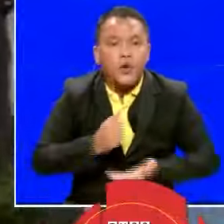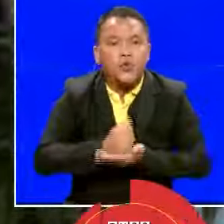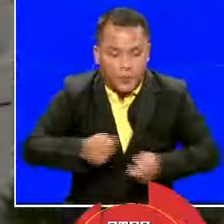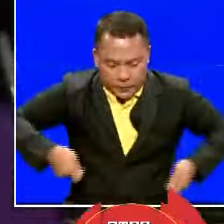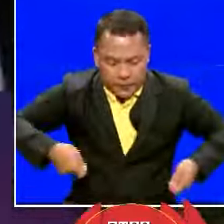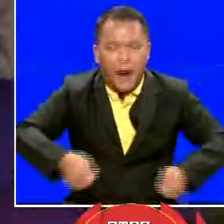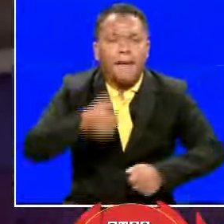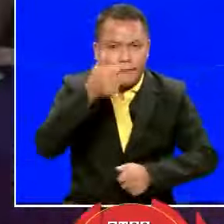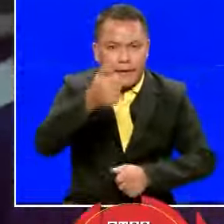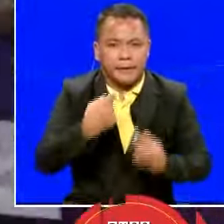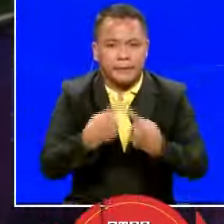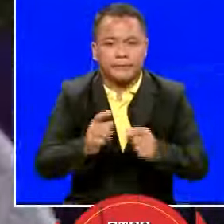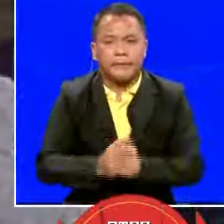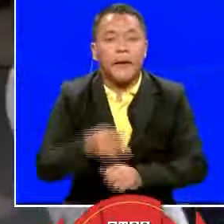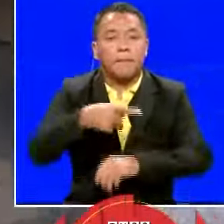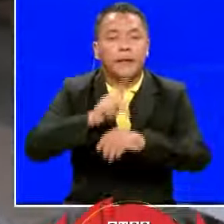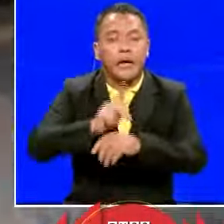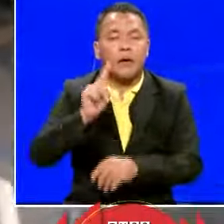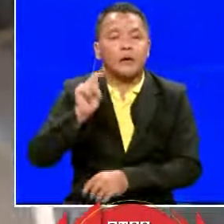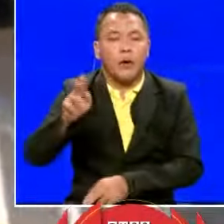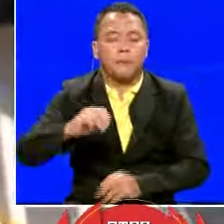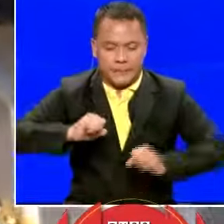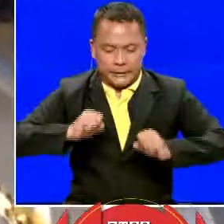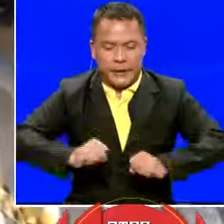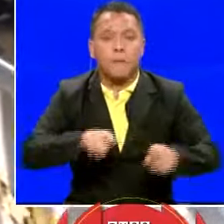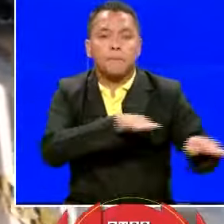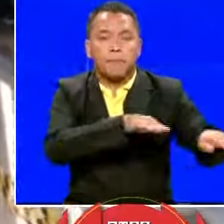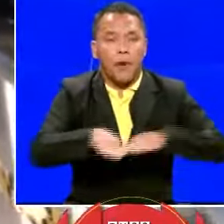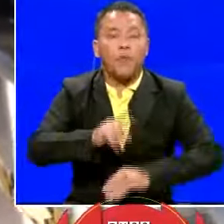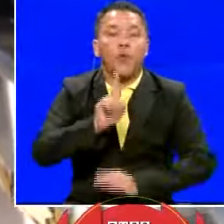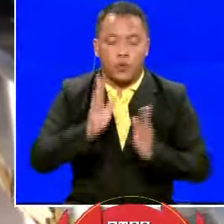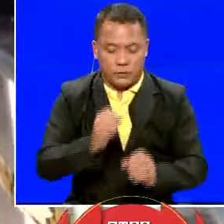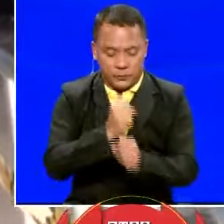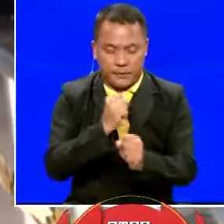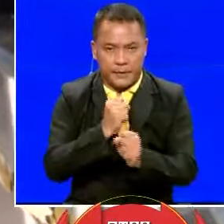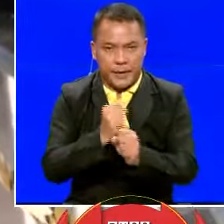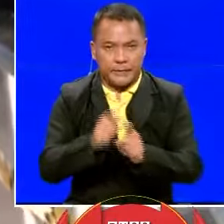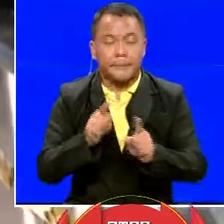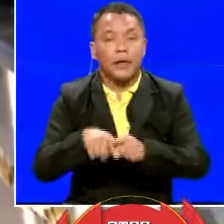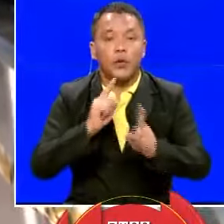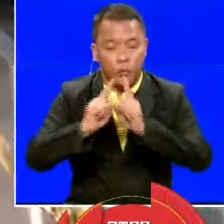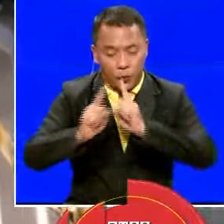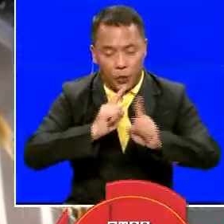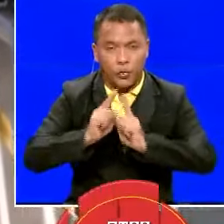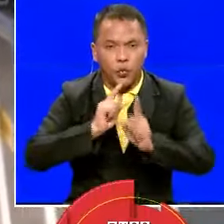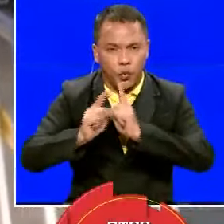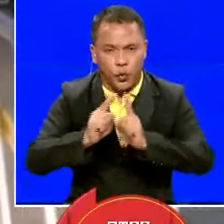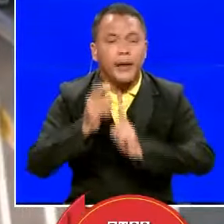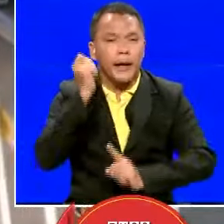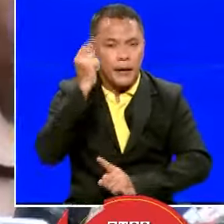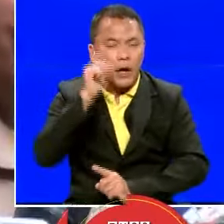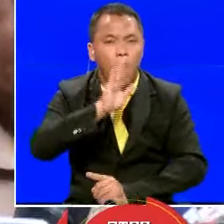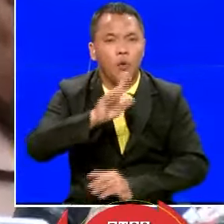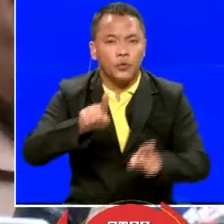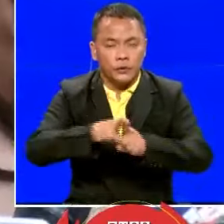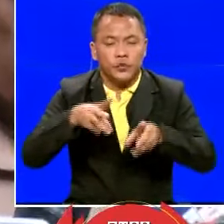ให้ค่ะทางด้านของประธานกกต.ก็มั่นใจในความพร้อมของเจ้าหน้าที่นะคะเพราะว่าได้มีการพูดคุยซักซ้อมทำความเข้าใจการปฏิบั